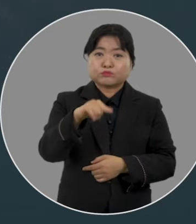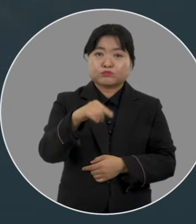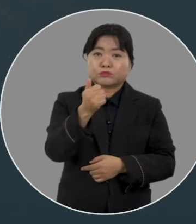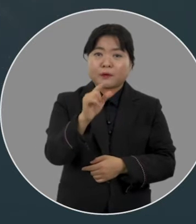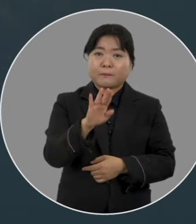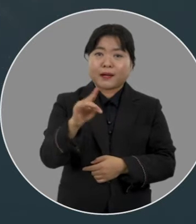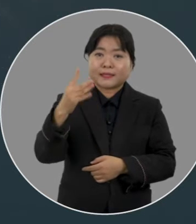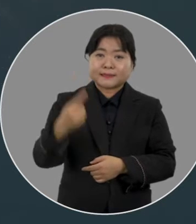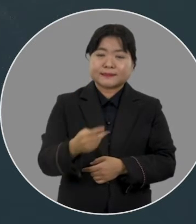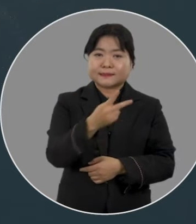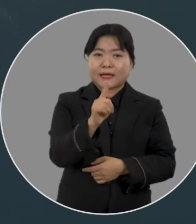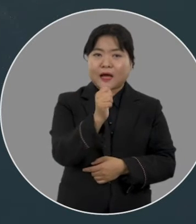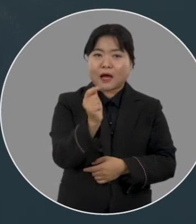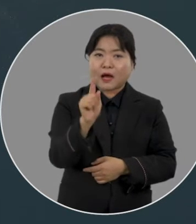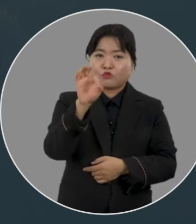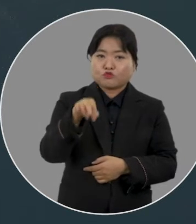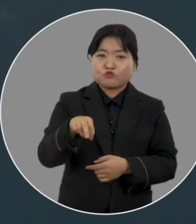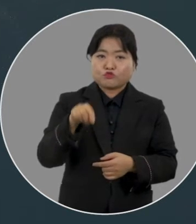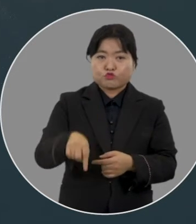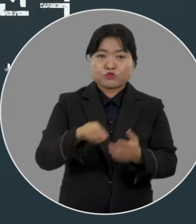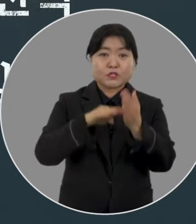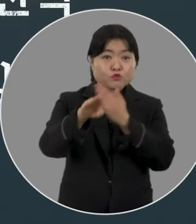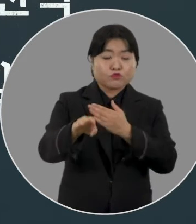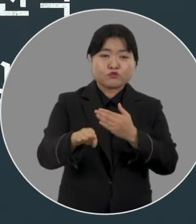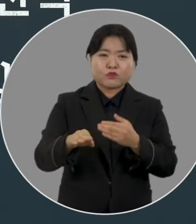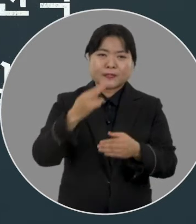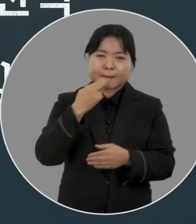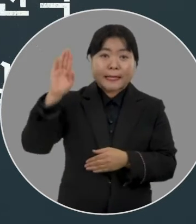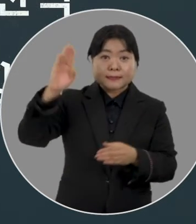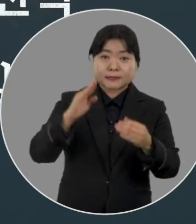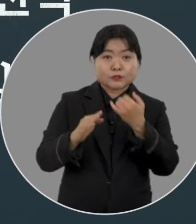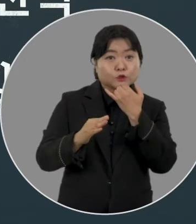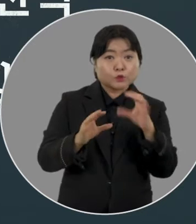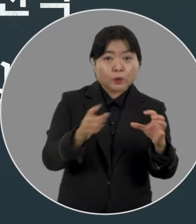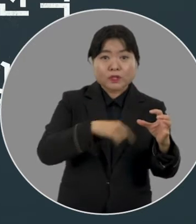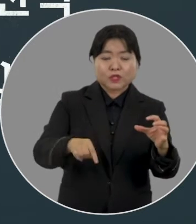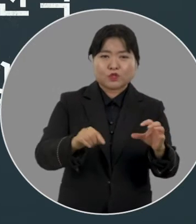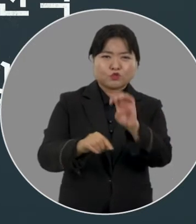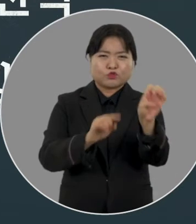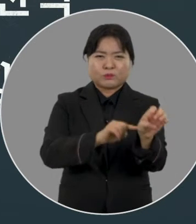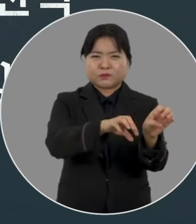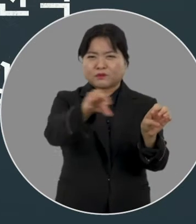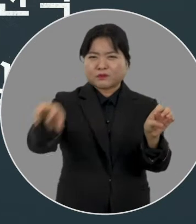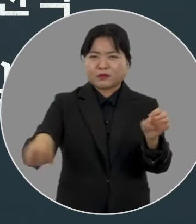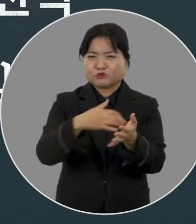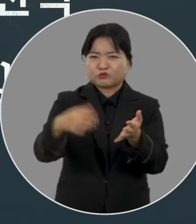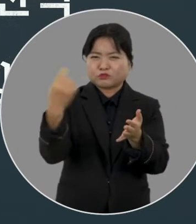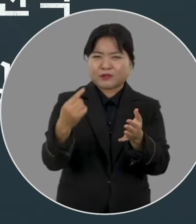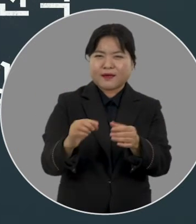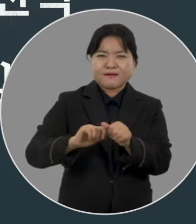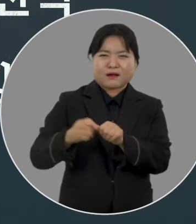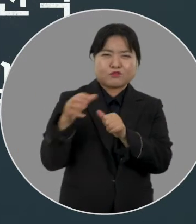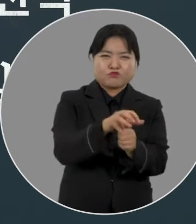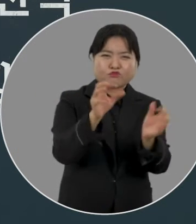부켄발트와 다하우 이후에 나치 독일이 유럽 전역에 수천 개의 강제 수용소를 만들었는데